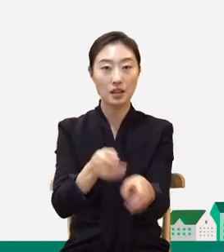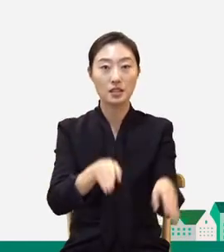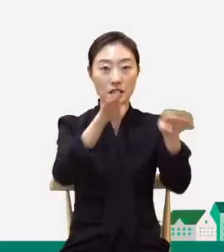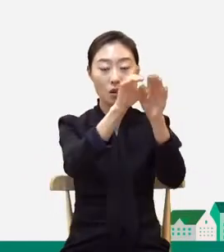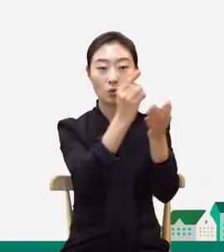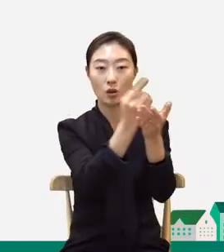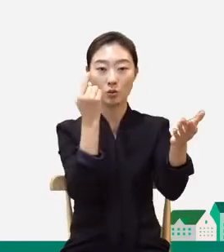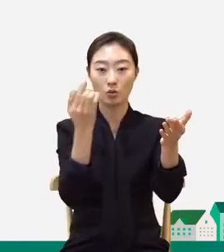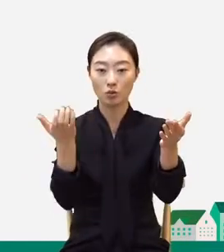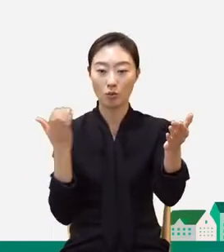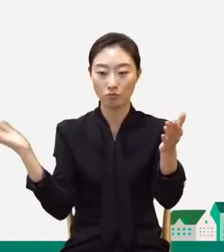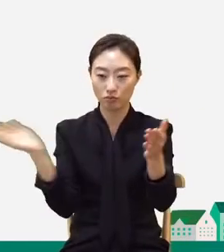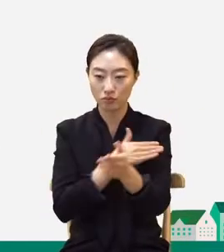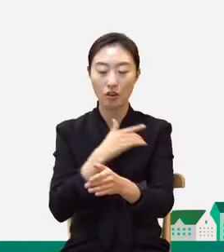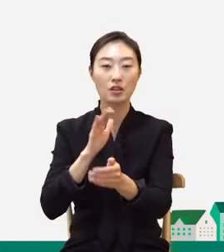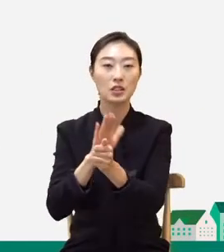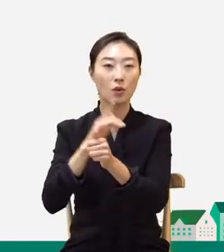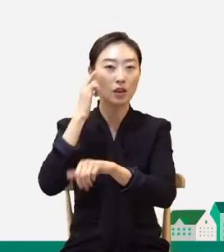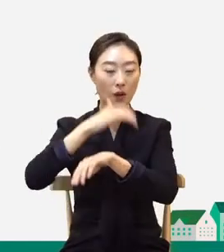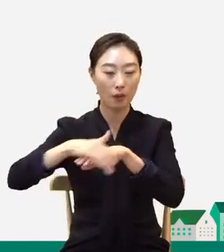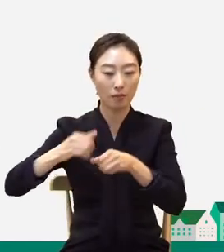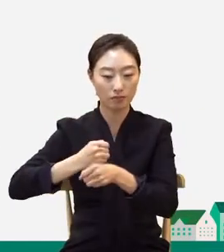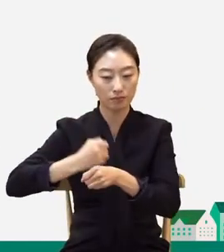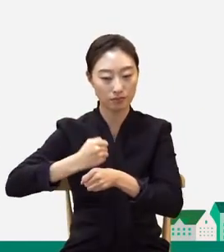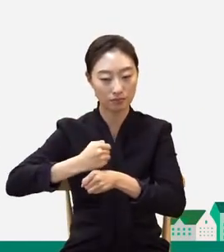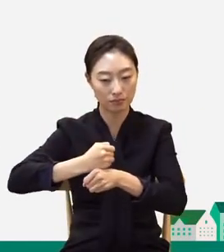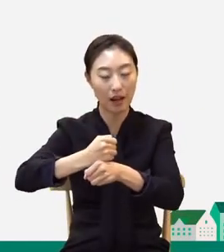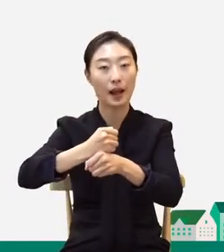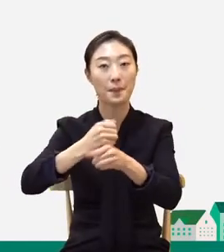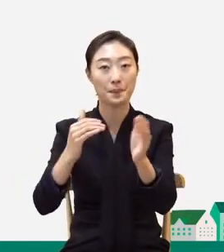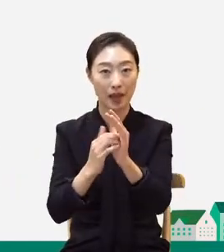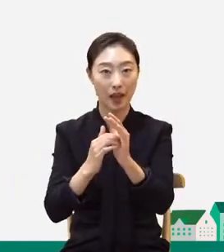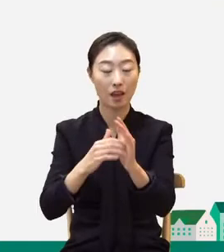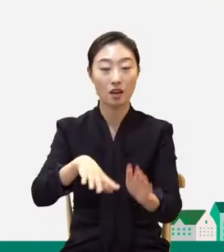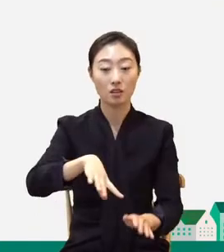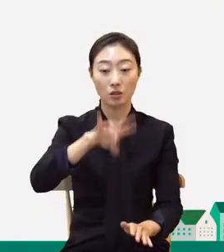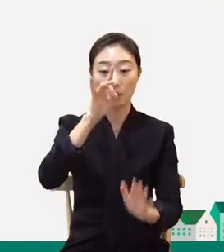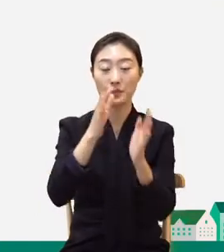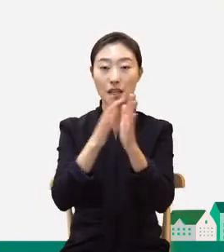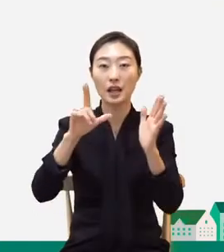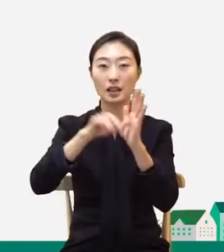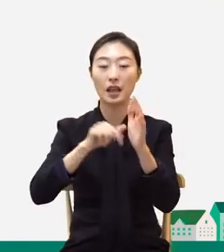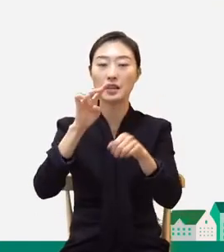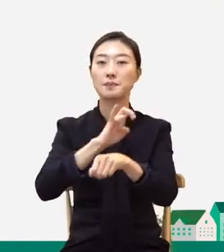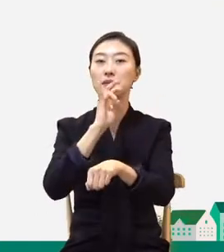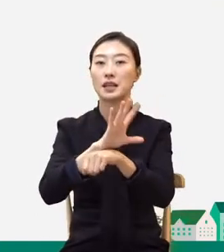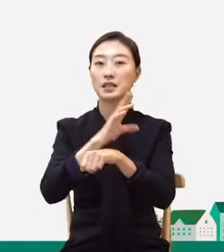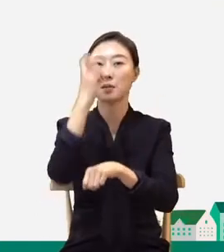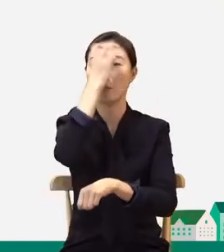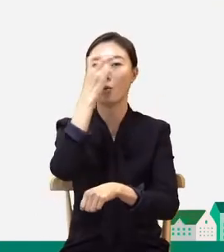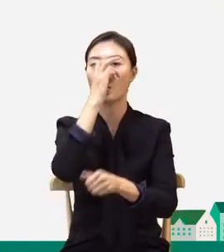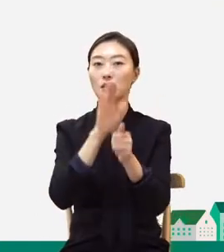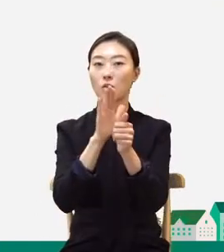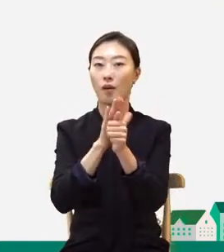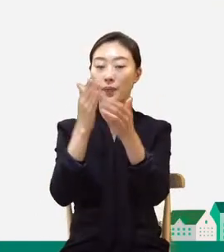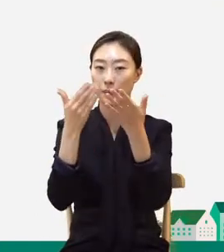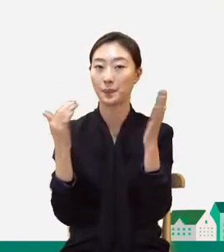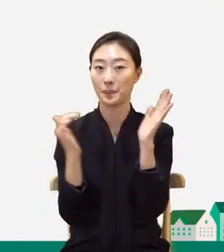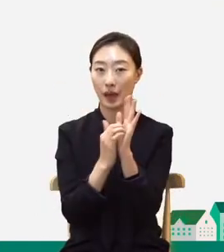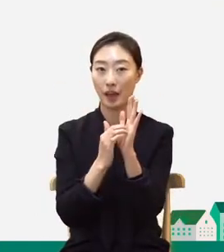수립하면서 진행을 해온 과정이 있고요. 그 초기에는 이제 24시간 보호 지원을